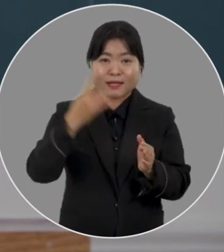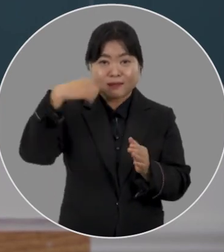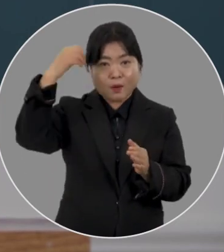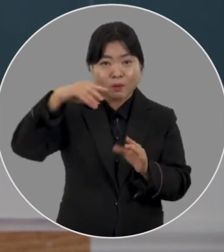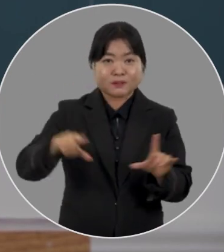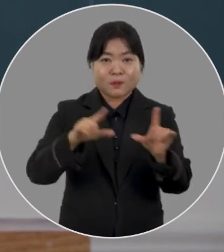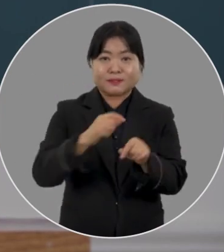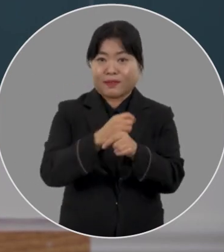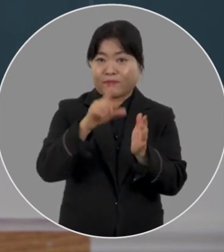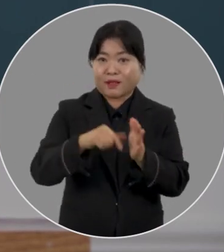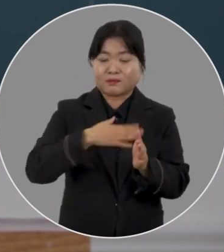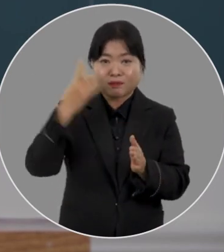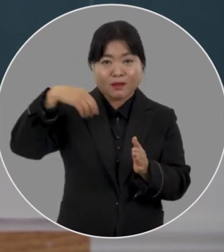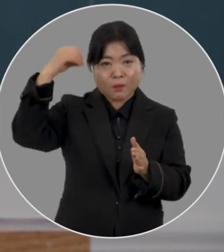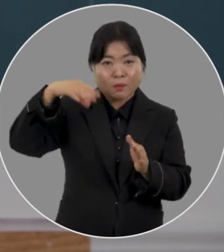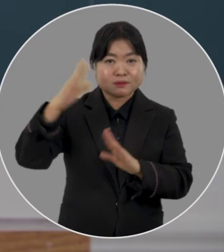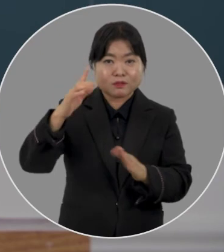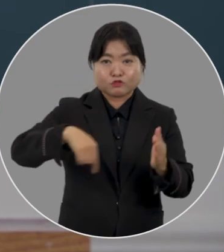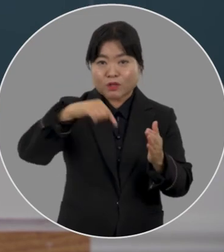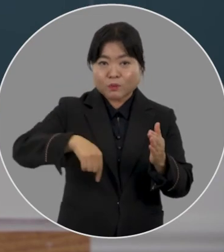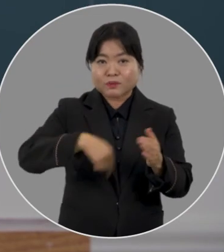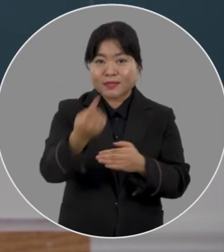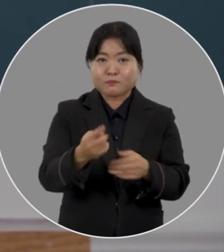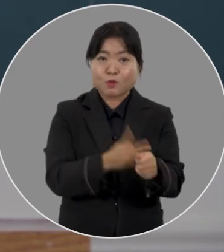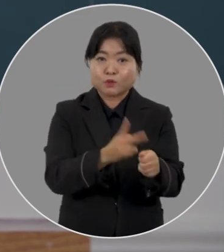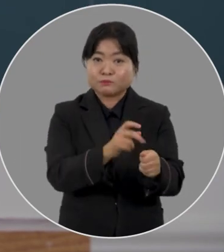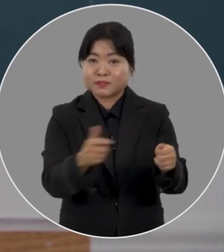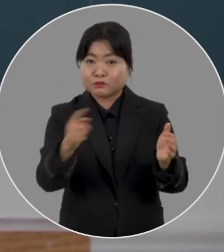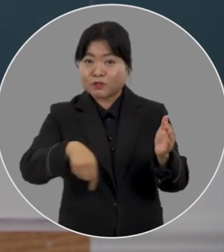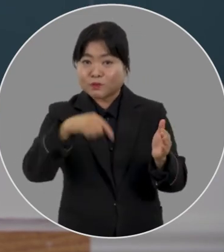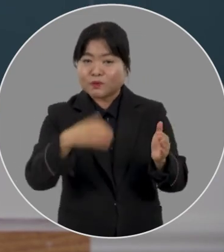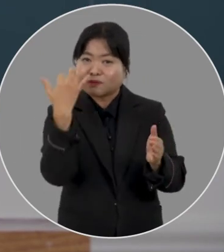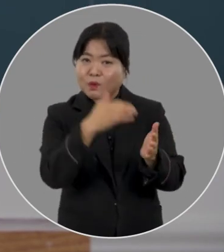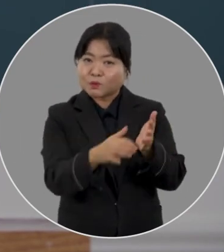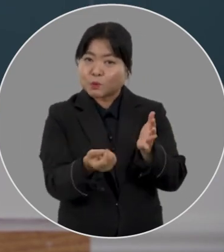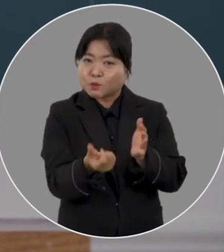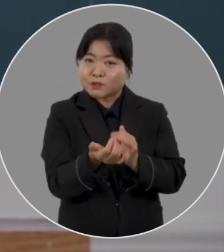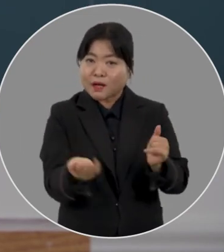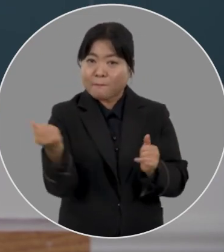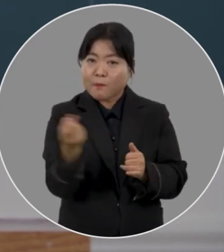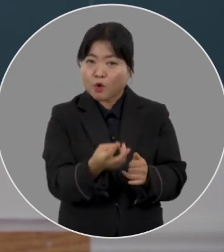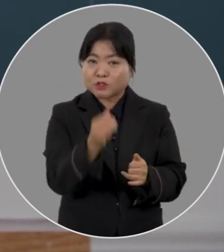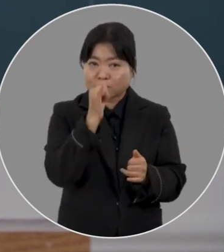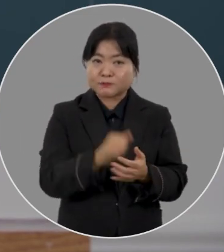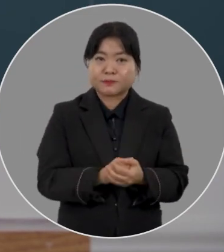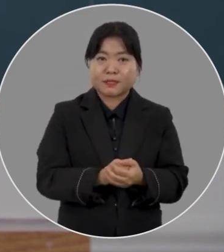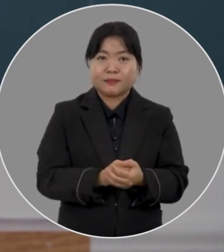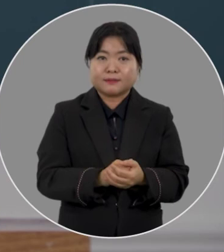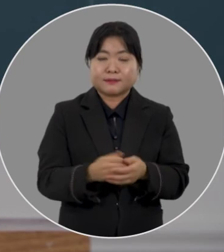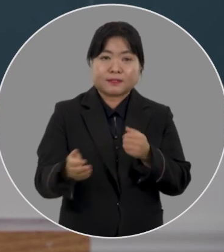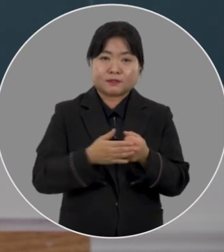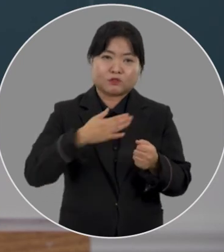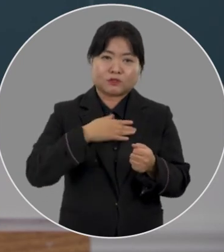생활할 때 저희 대학원생 중에도 그다음에 저희 교수님들 중에서도 성소수자가 몇 사람이 있었어요.